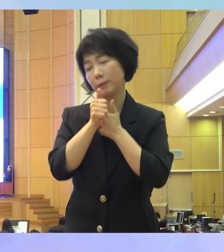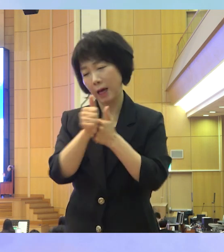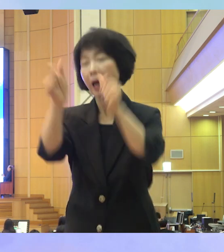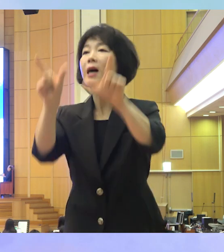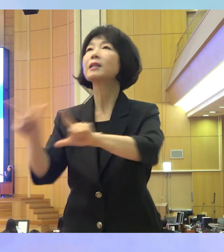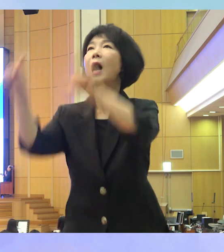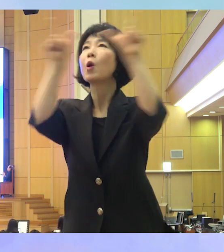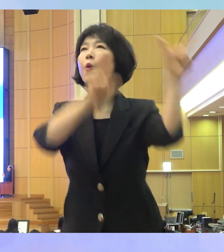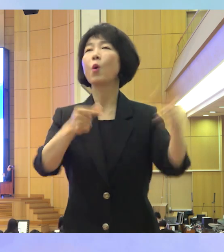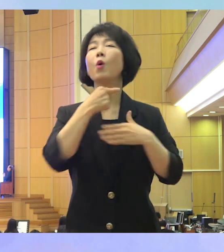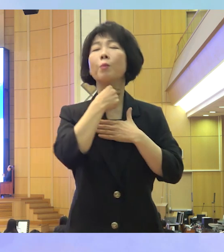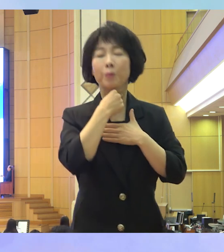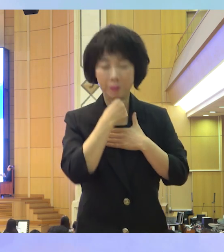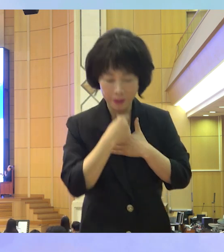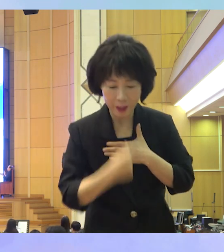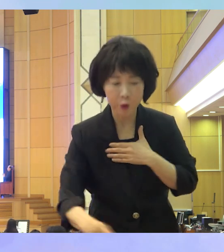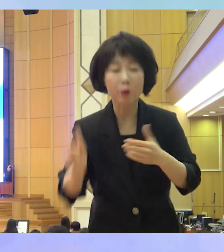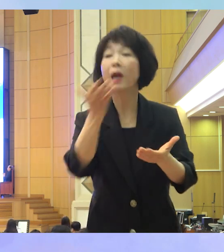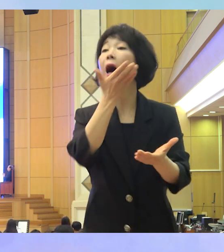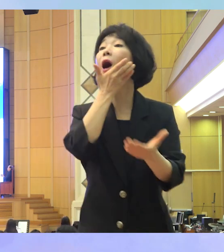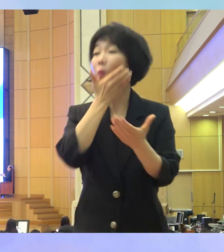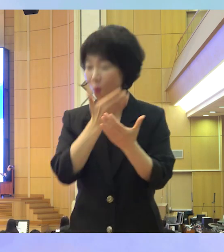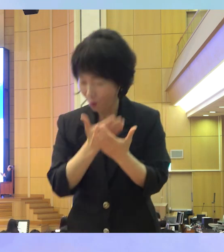살려 합니다.